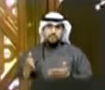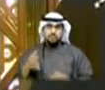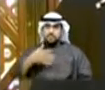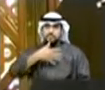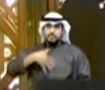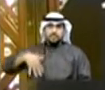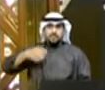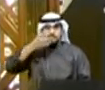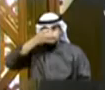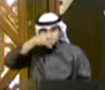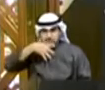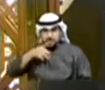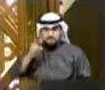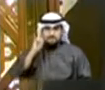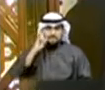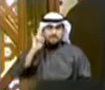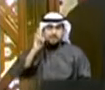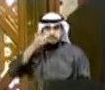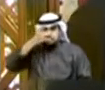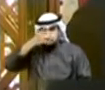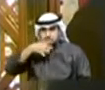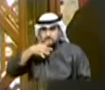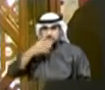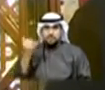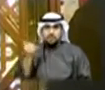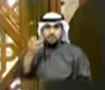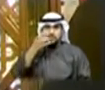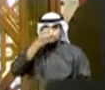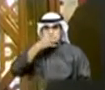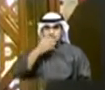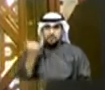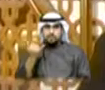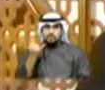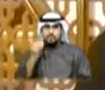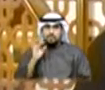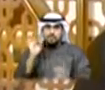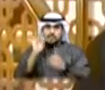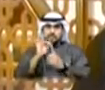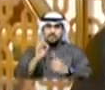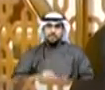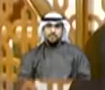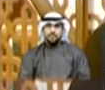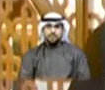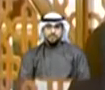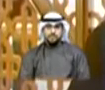هو، ولكنه دفع حياته من أجل هدف نبيل وواجب وطني.